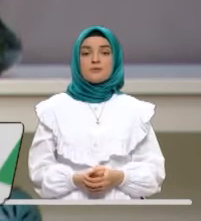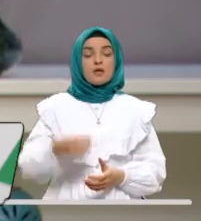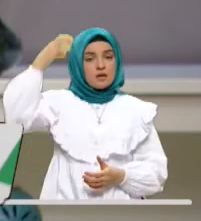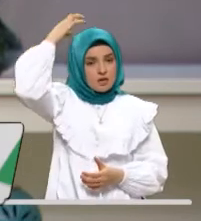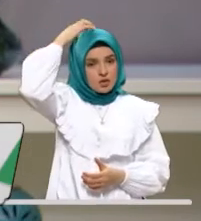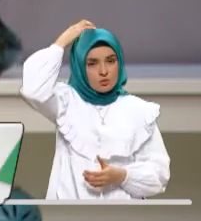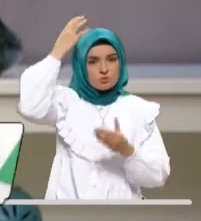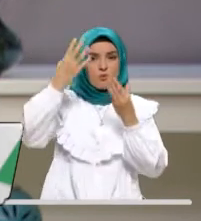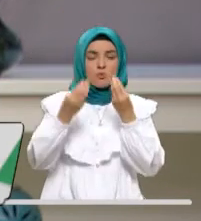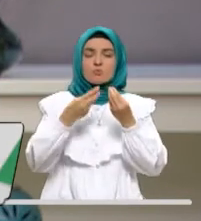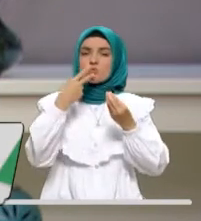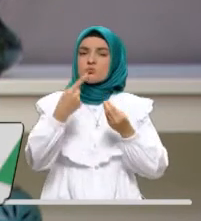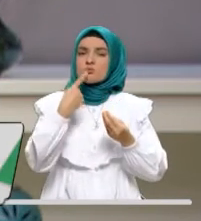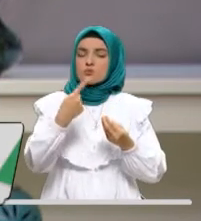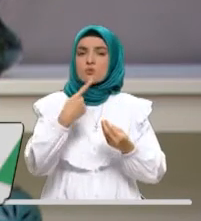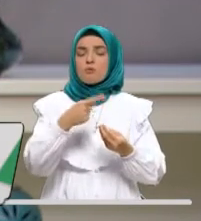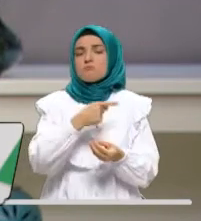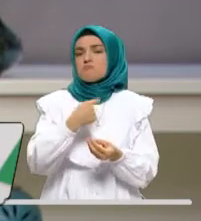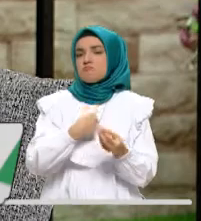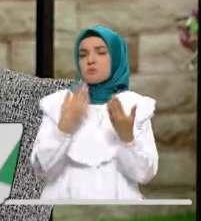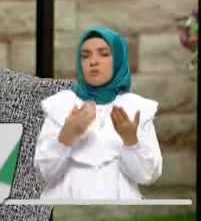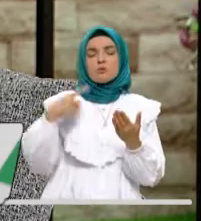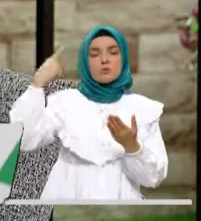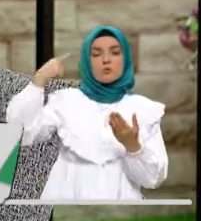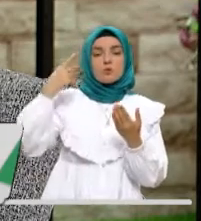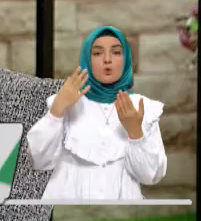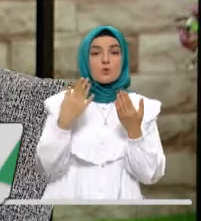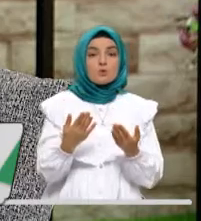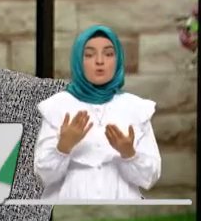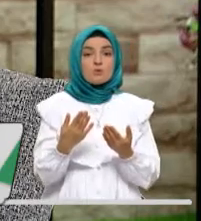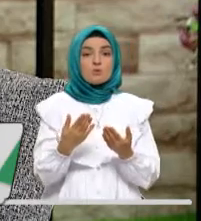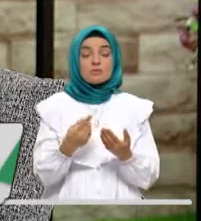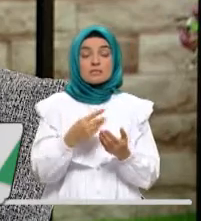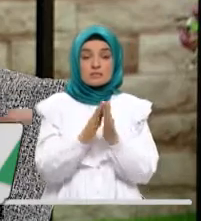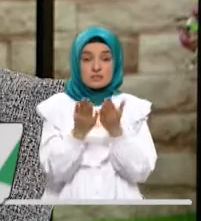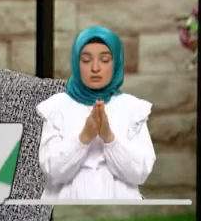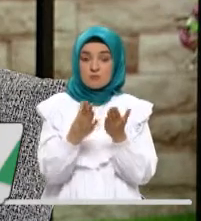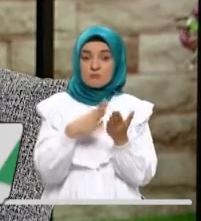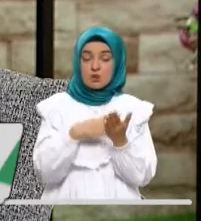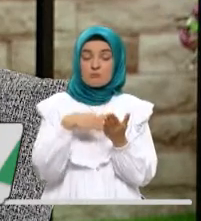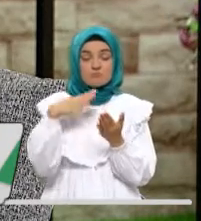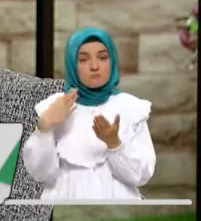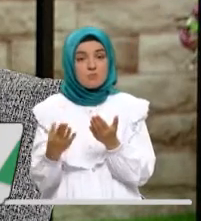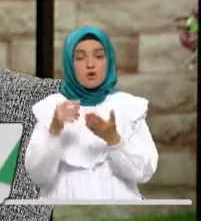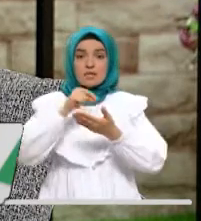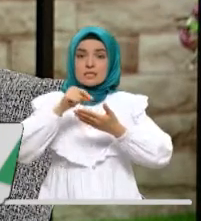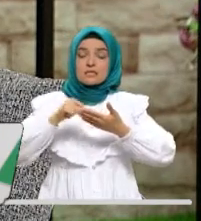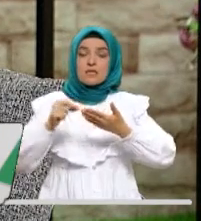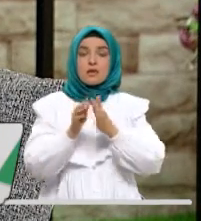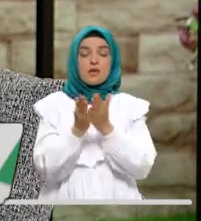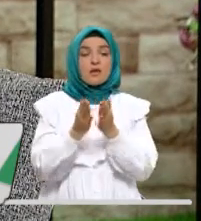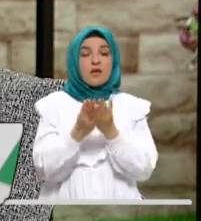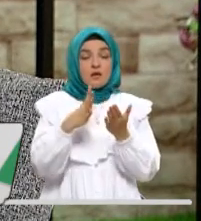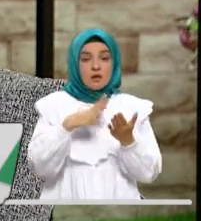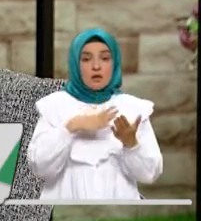söylendi hep. Biz de Yahudi olduğunu düşünüyorduk. Neden? Çünkü ısmarlama kitaplar, efendim başkalarının yazdığı eserler. Bir bakıyorsunuz